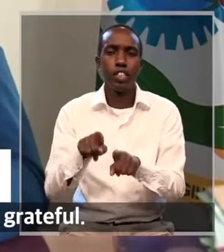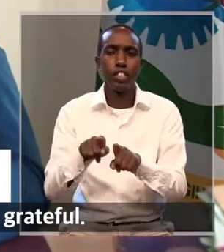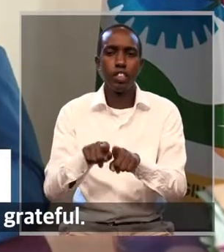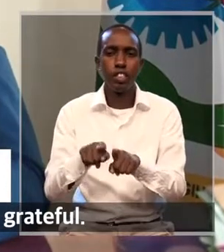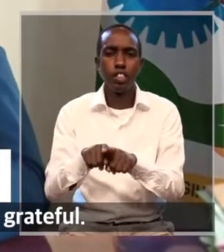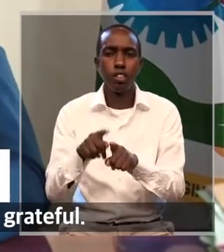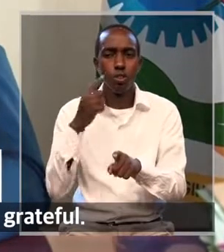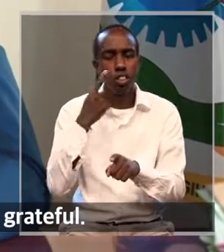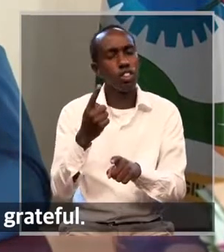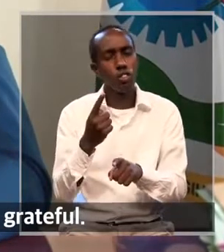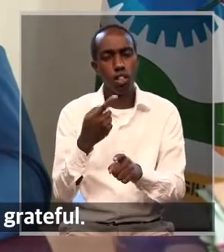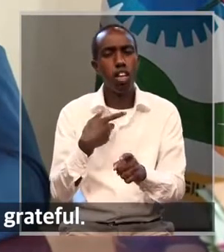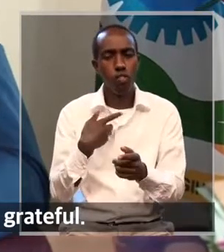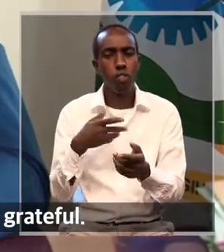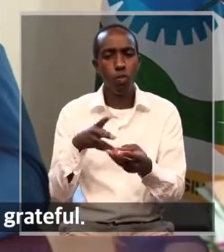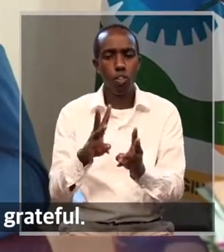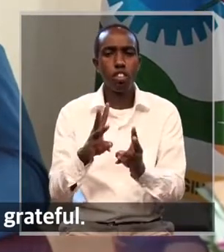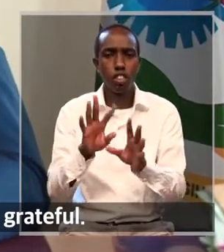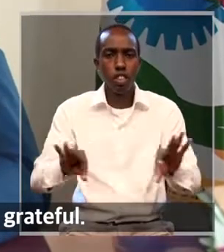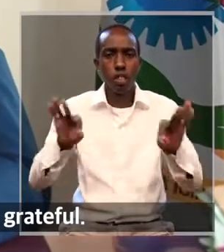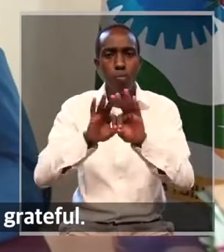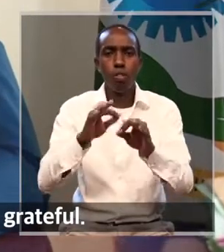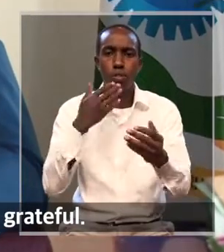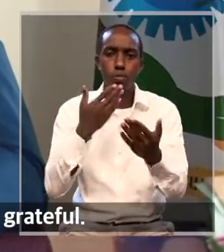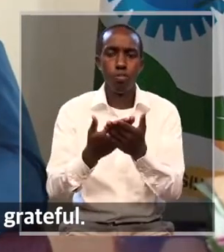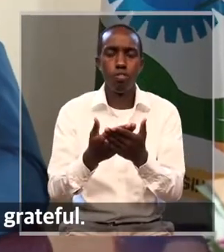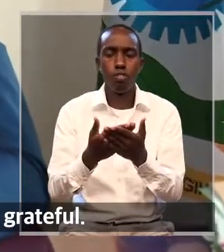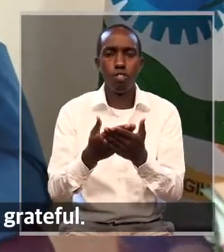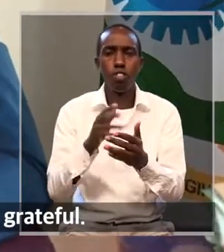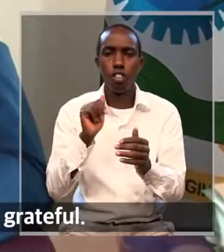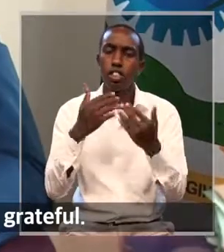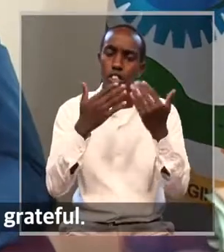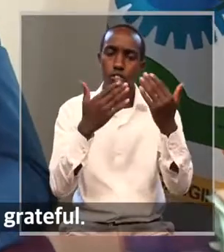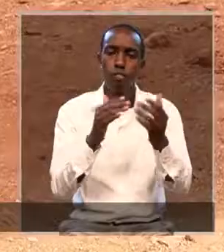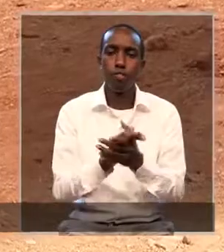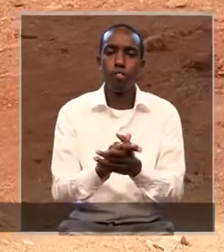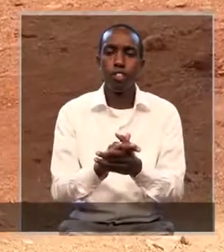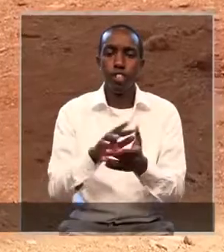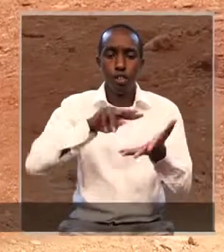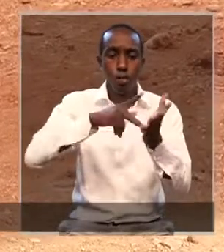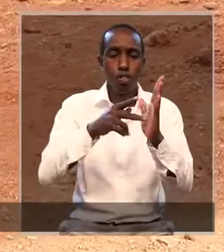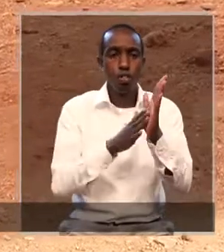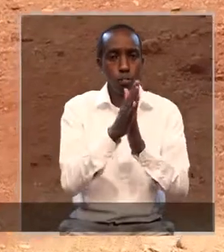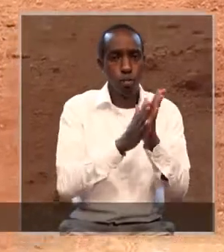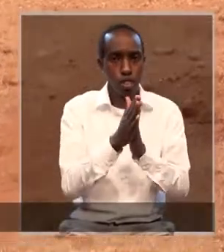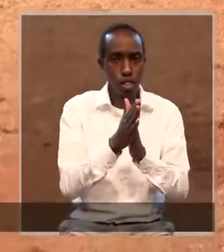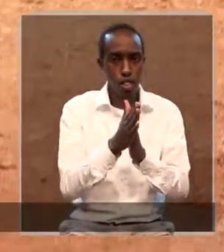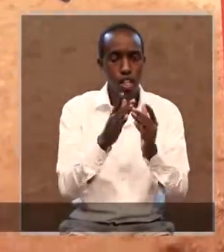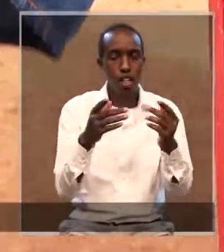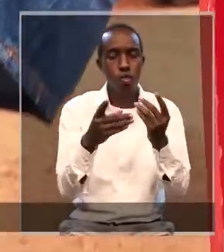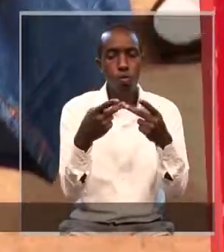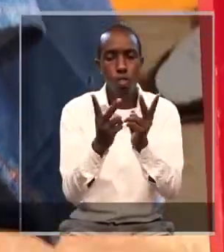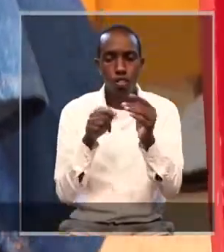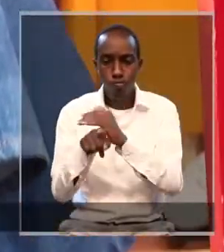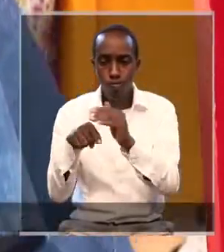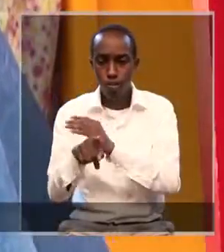by'ukuri bifite impact nziza cyane twashimye. Ibi kandi ni nako inama y'igihugu bafite ubumuga